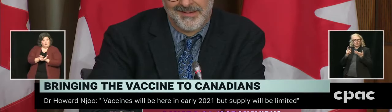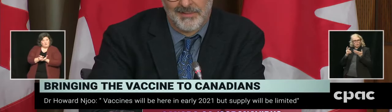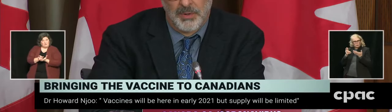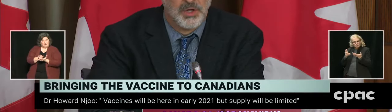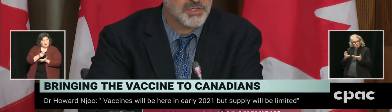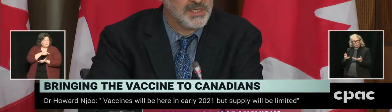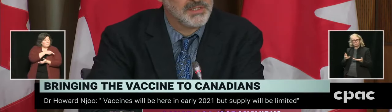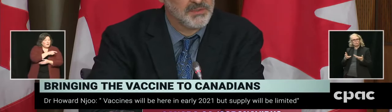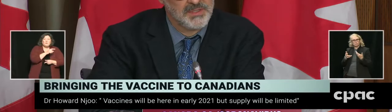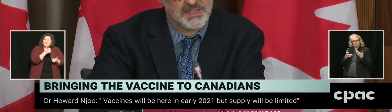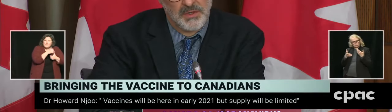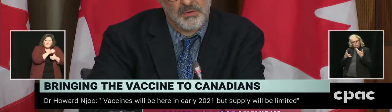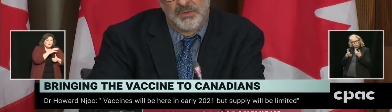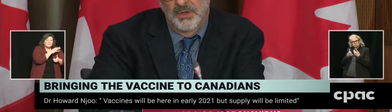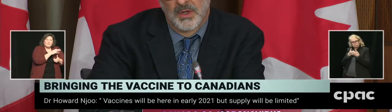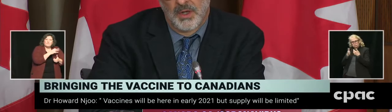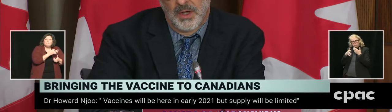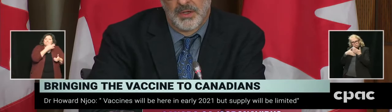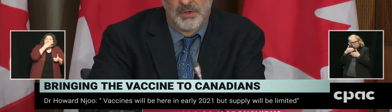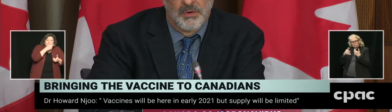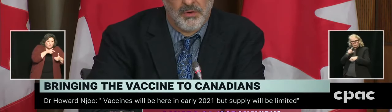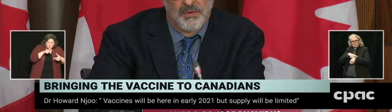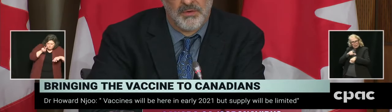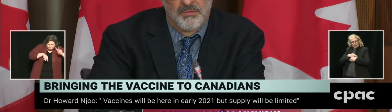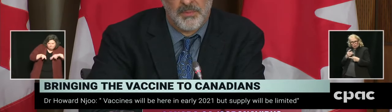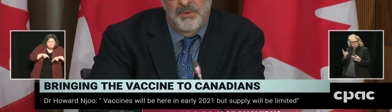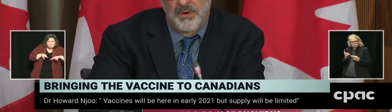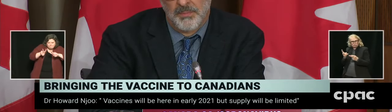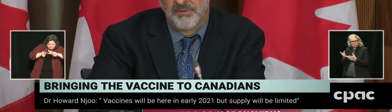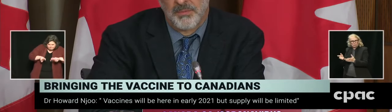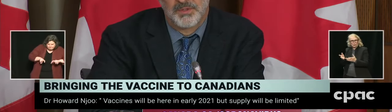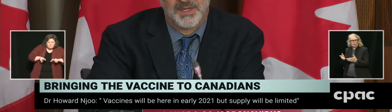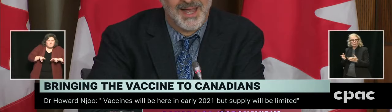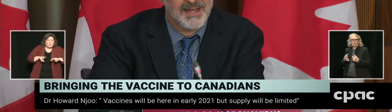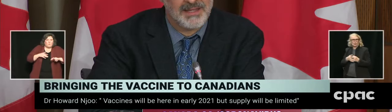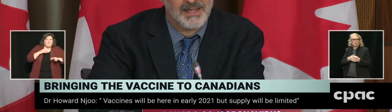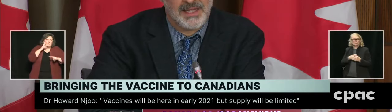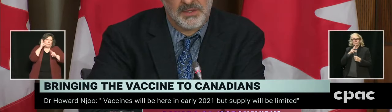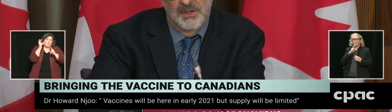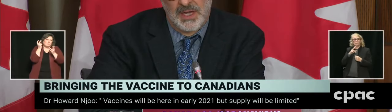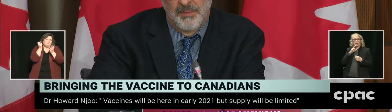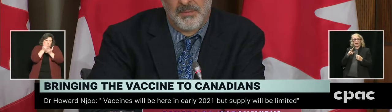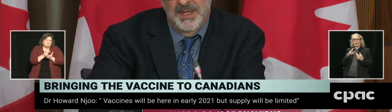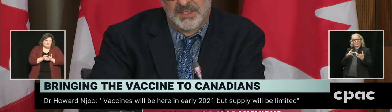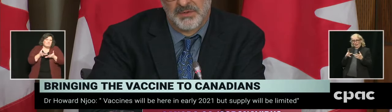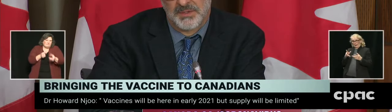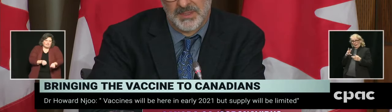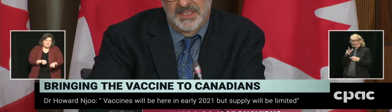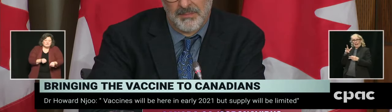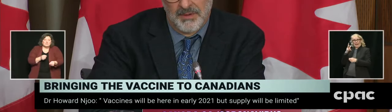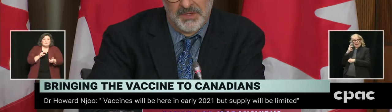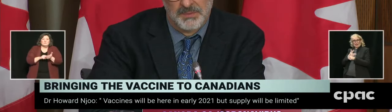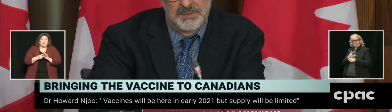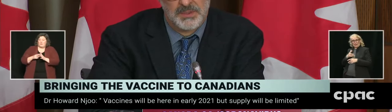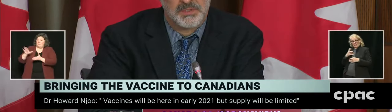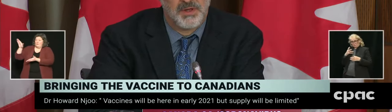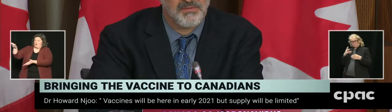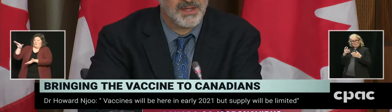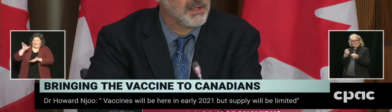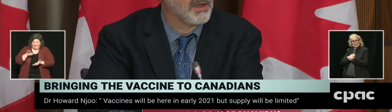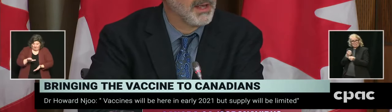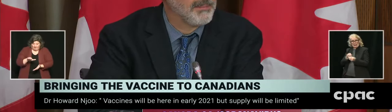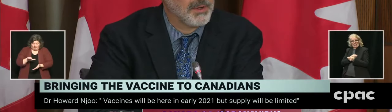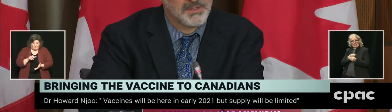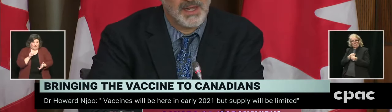relativement proche les unes des autres. Donc, on ne prévoit pas de grands délais entre l'approbation des médicaments. Fait que je ne pense pas que ce soit